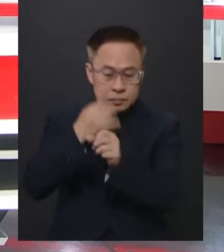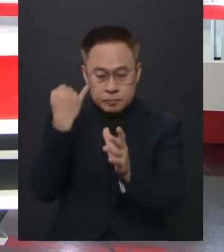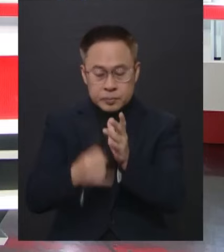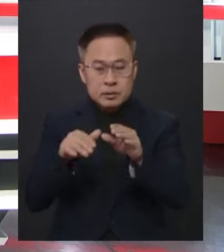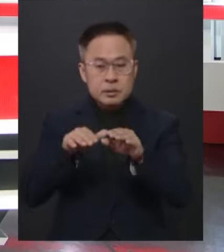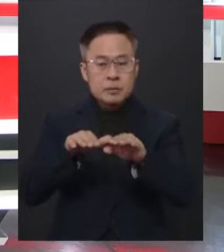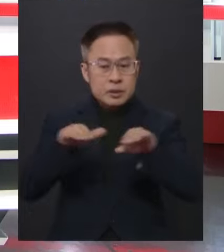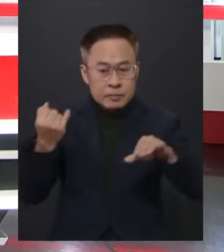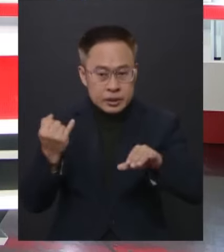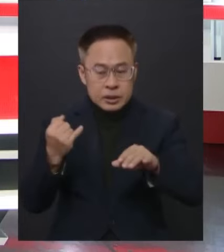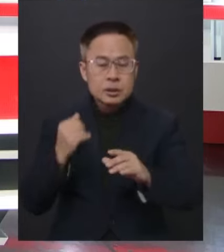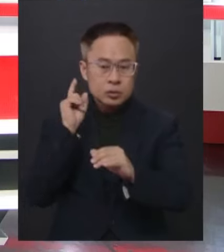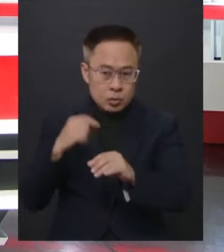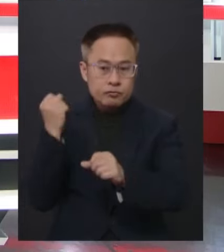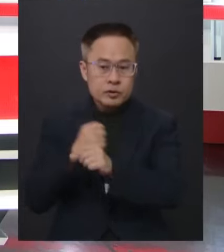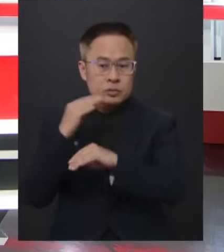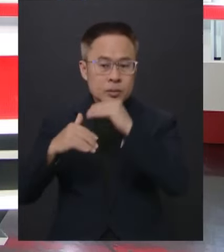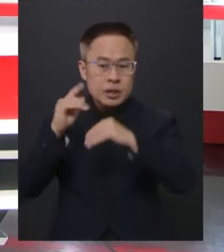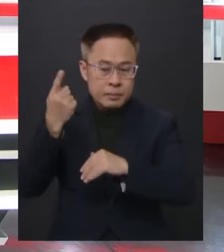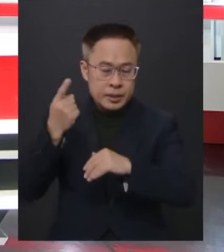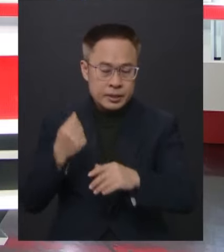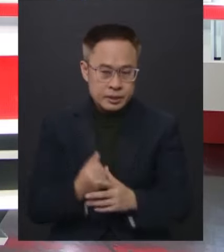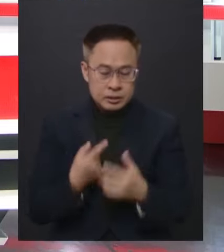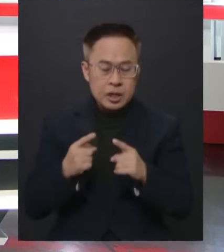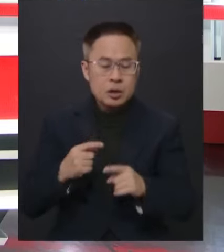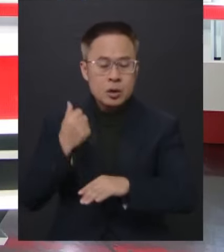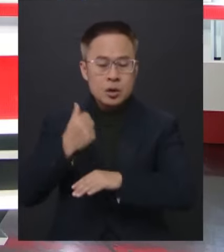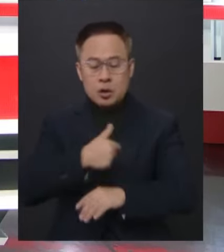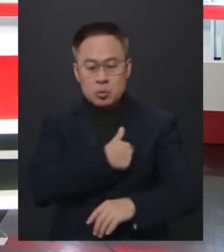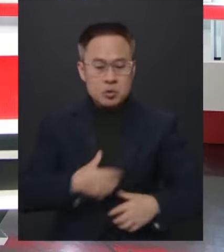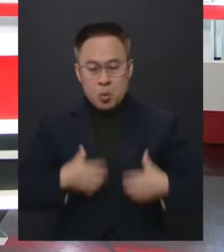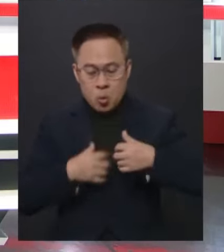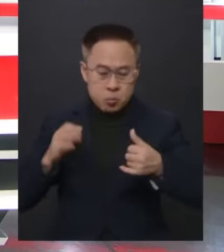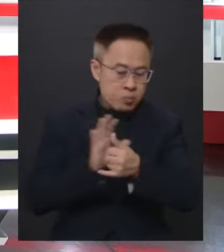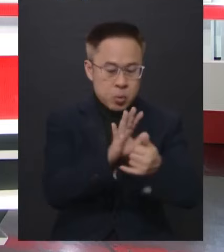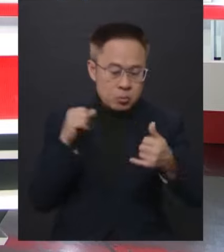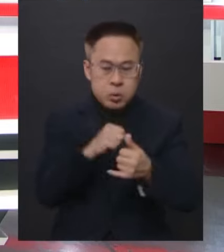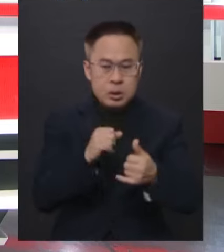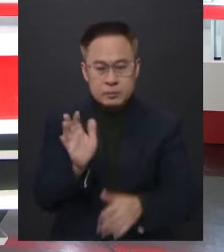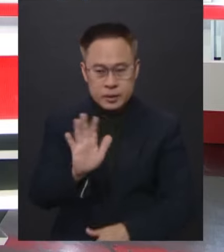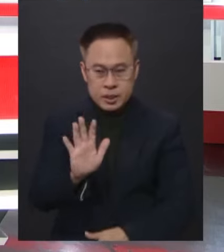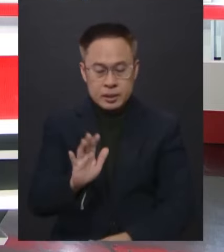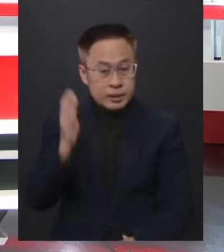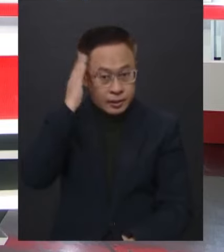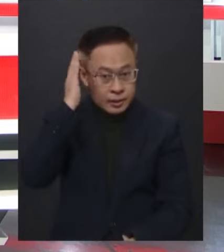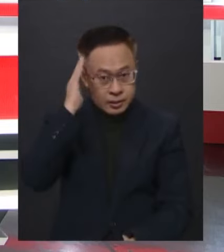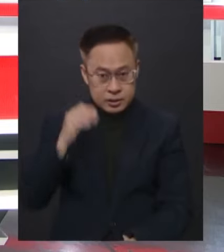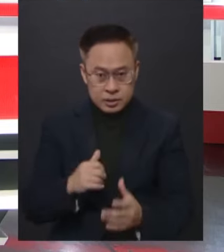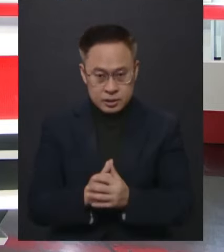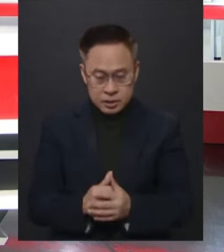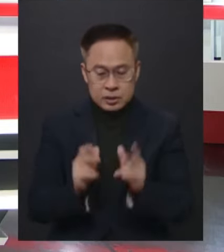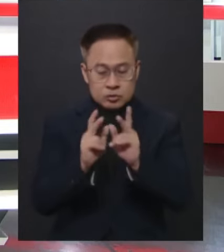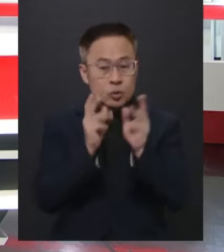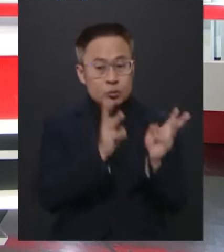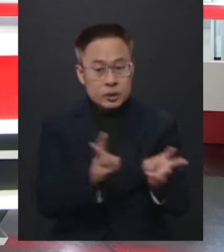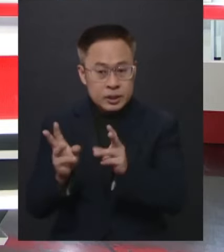กระดับกันอีกครั้งหนึ่งเพราะว่าณตอนนี้ก็ยังคงเป็นประเด็นถกเถียงกันอยู่ในเรื่องของวิธีการการเลือกผู้ตัดสินที่จะมาใช้ทำหน้าที่